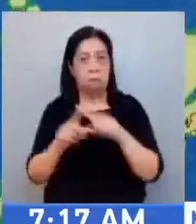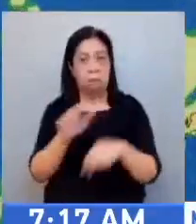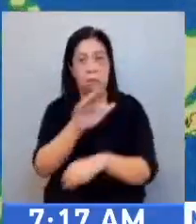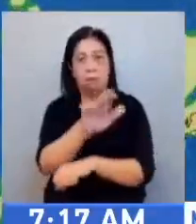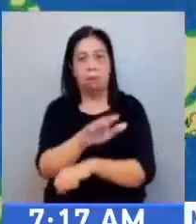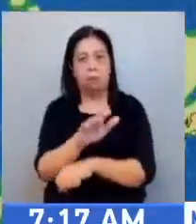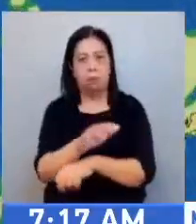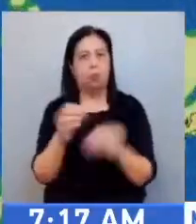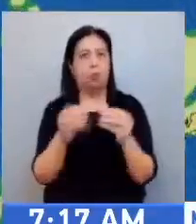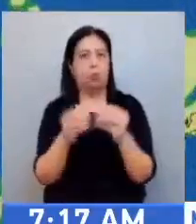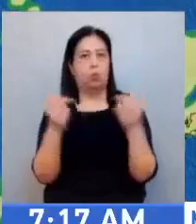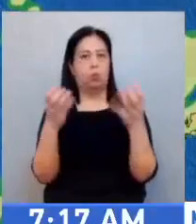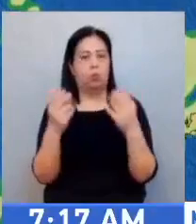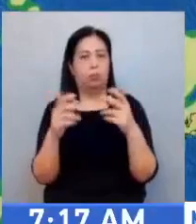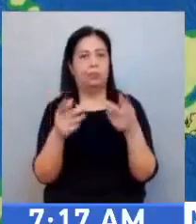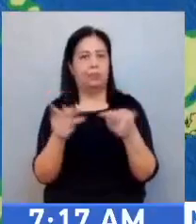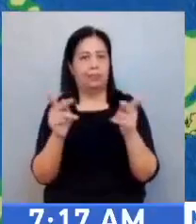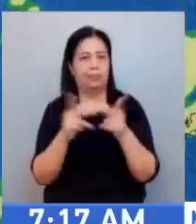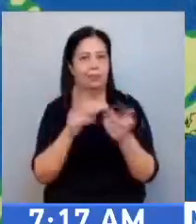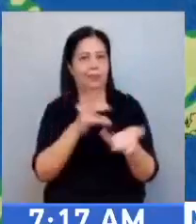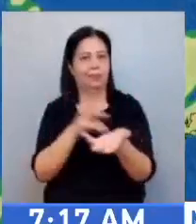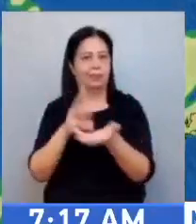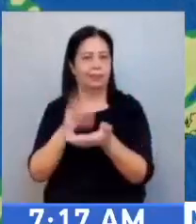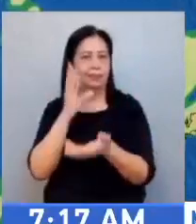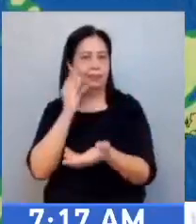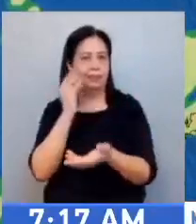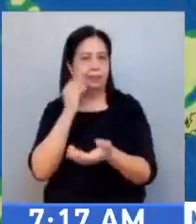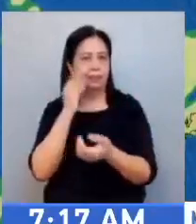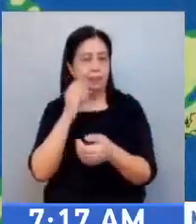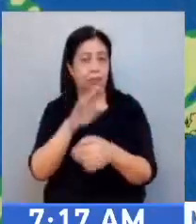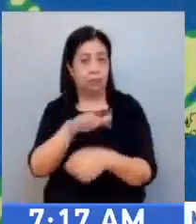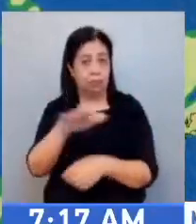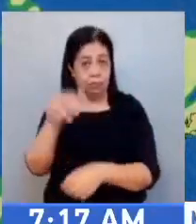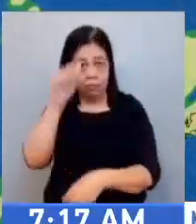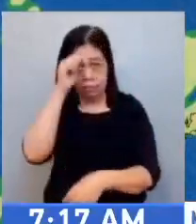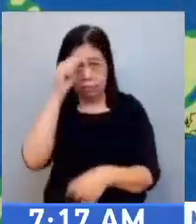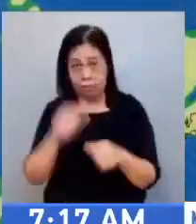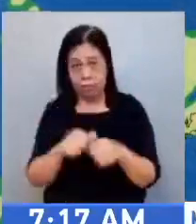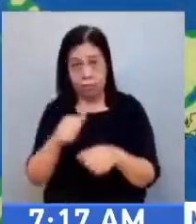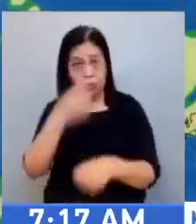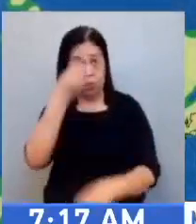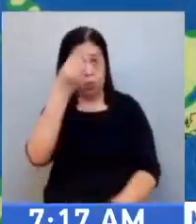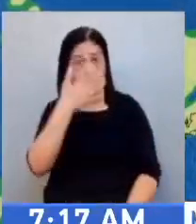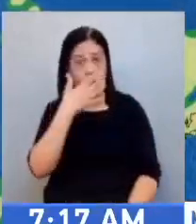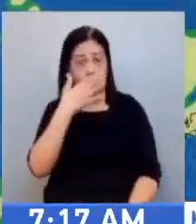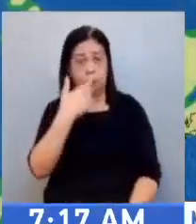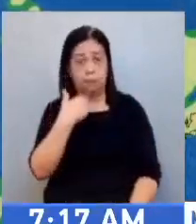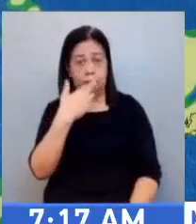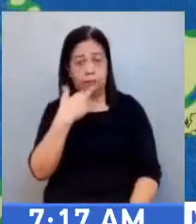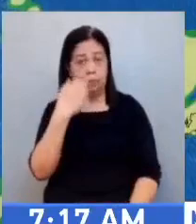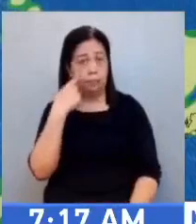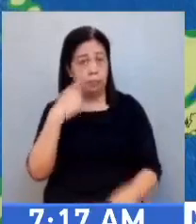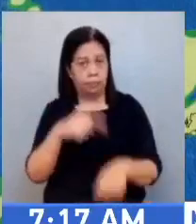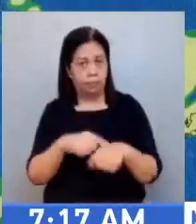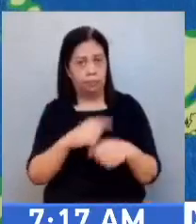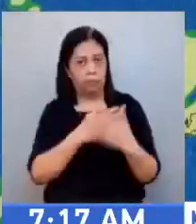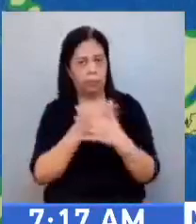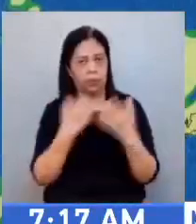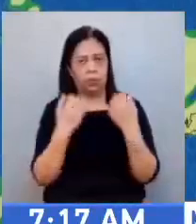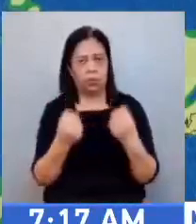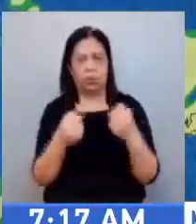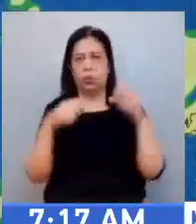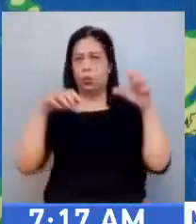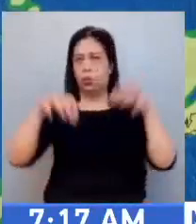sa Luzon makakaranas ng ulan. At mga kapuso, paalala yung mga orange at pulang nakikita nyo, mga intense thunderstorm yan na